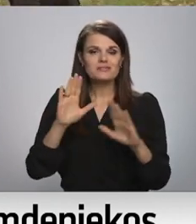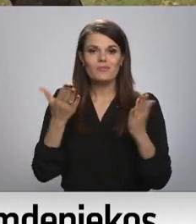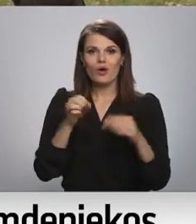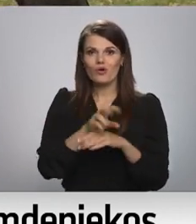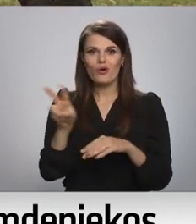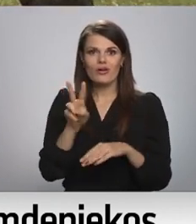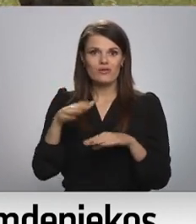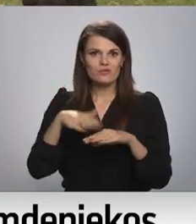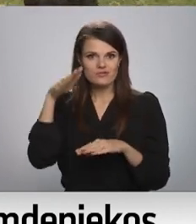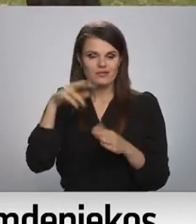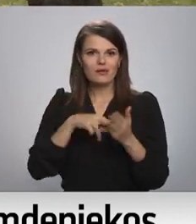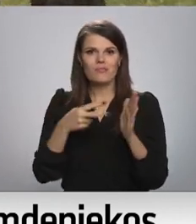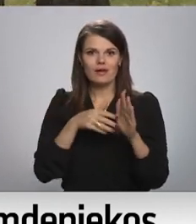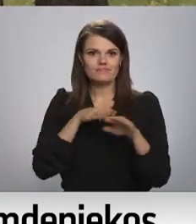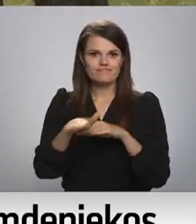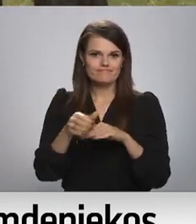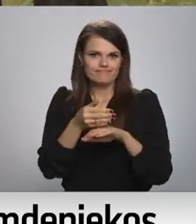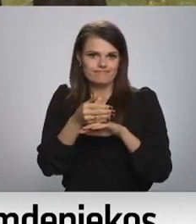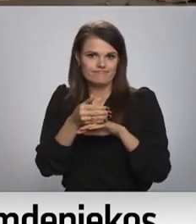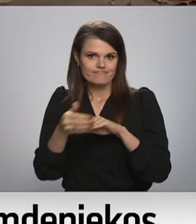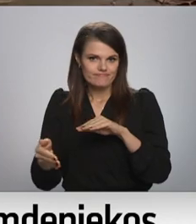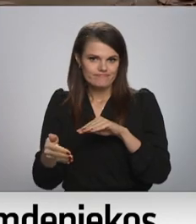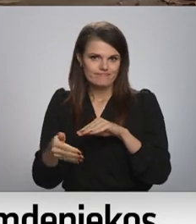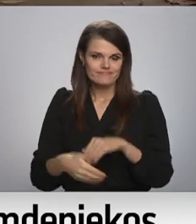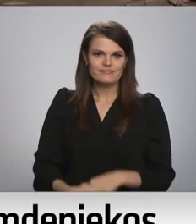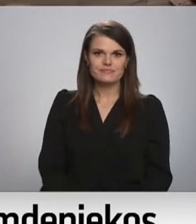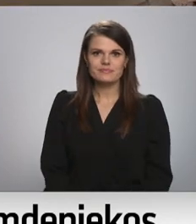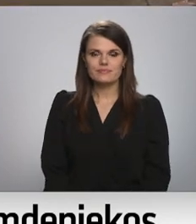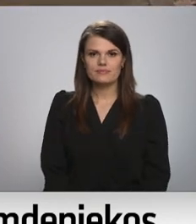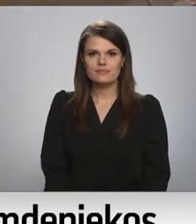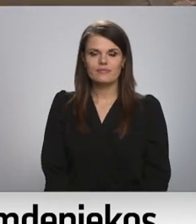ietekmē šo plānu realizācija ir aizkavējusies. Liana Palma, Aigars Breč, TV Kurzeme.